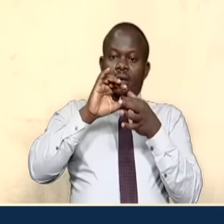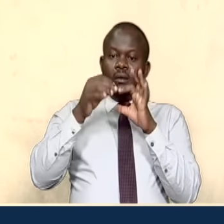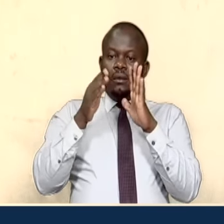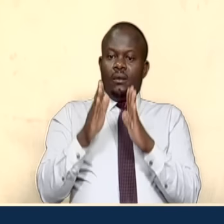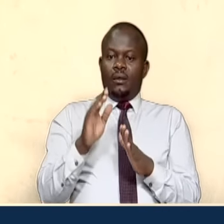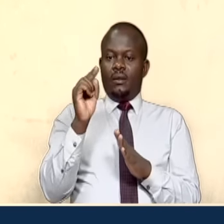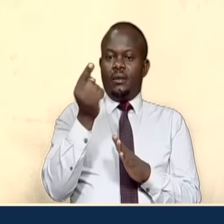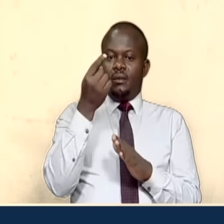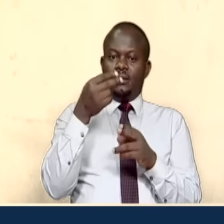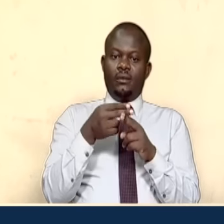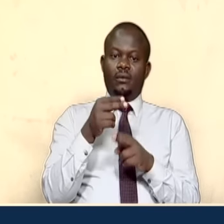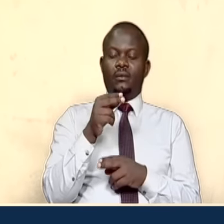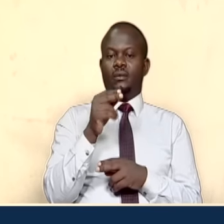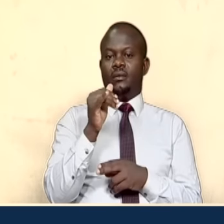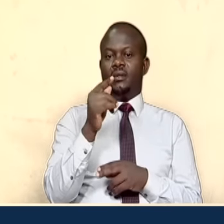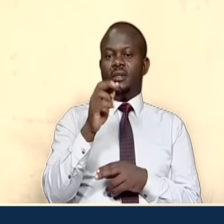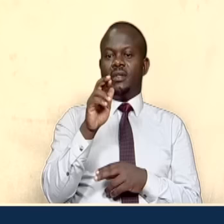umufatanyabikorwa witwa Eclaf,